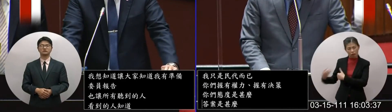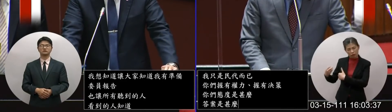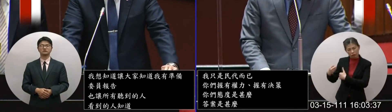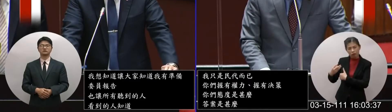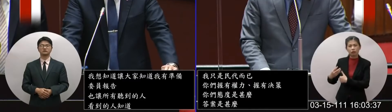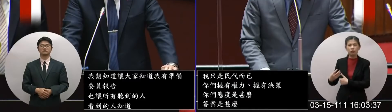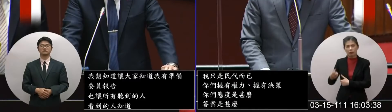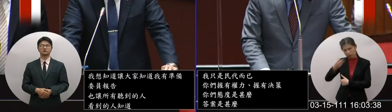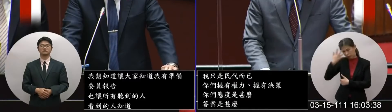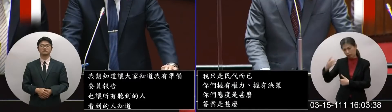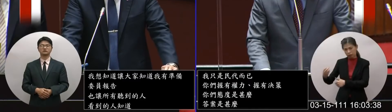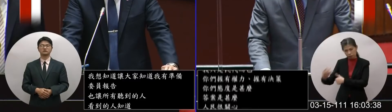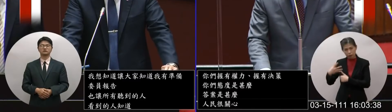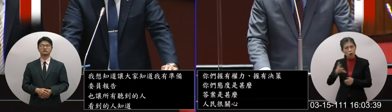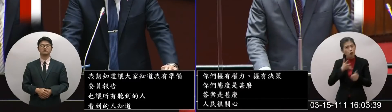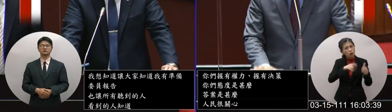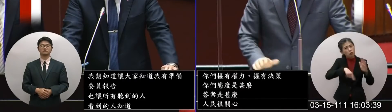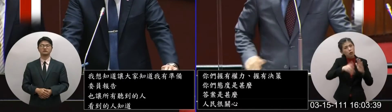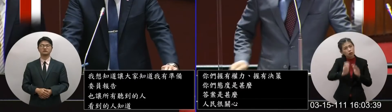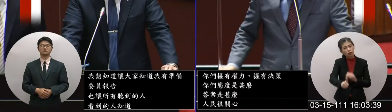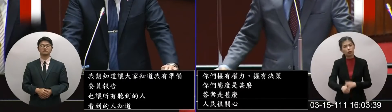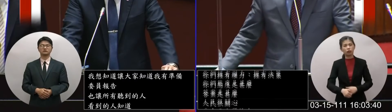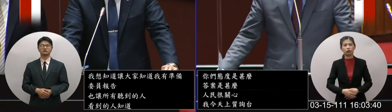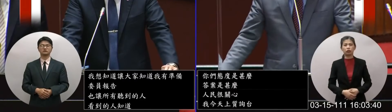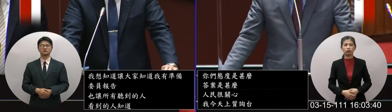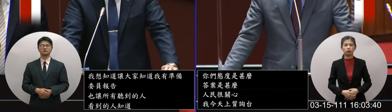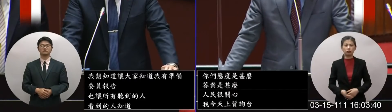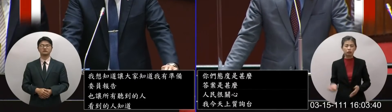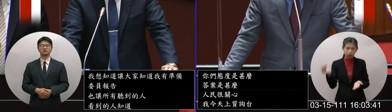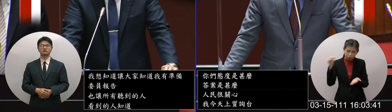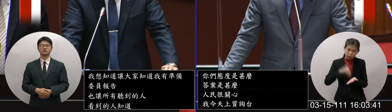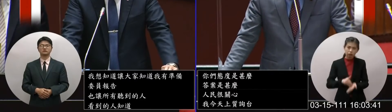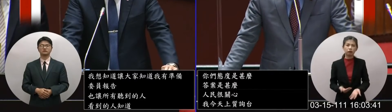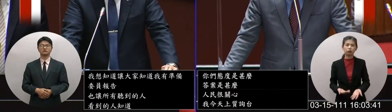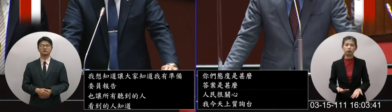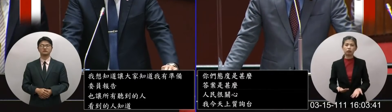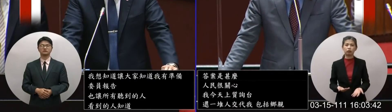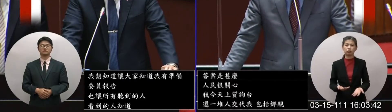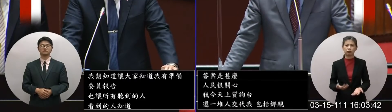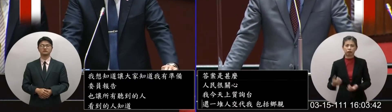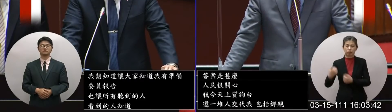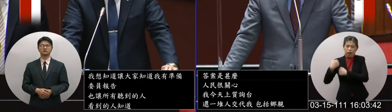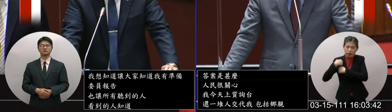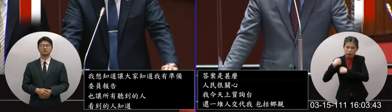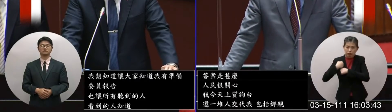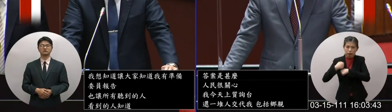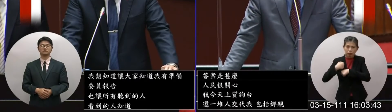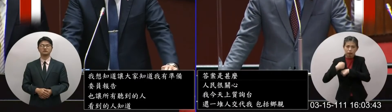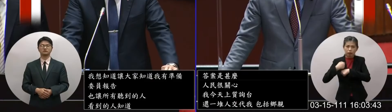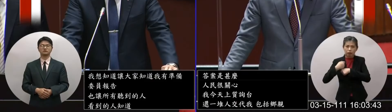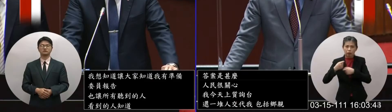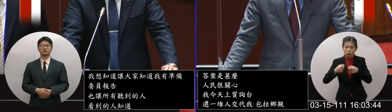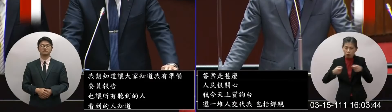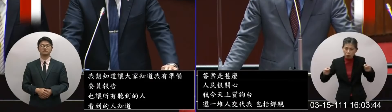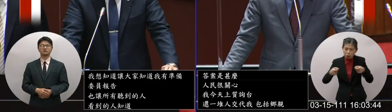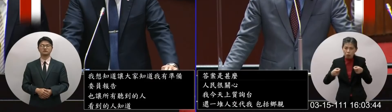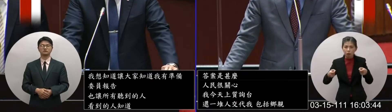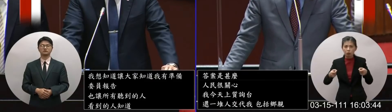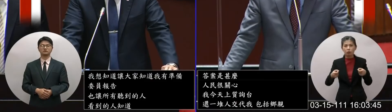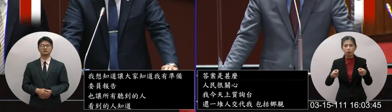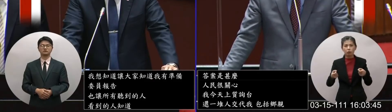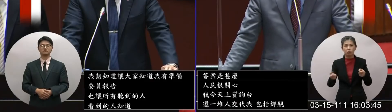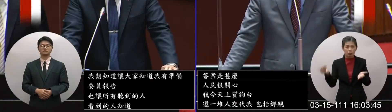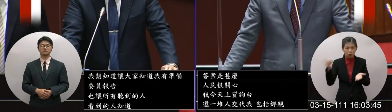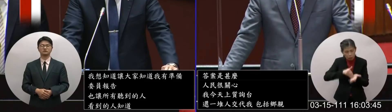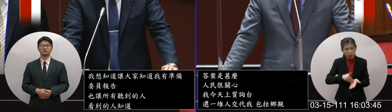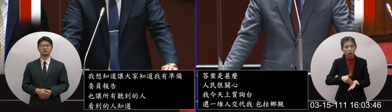说，包括年轻人说，你问一下院长啊，到底我们这个疫情的检讨什么时候会有答